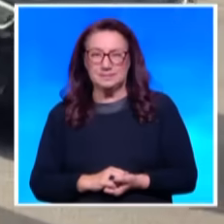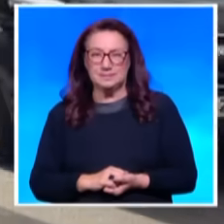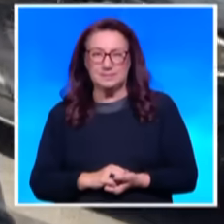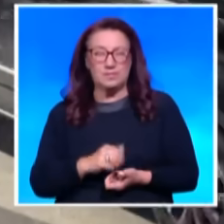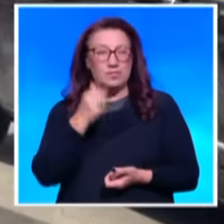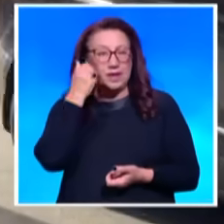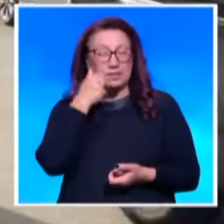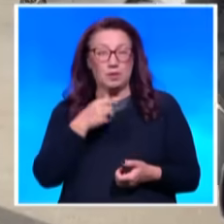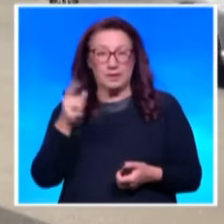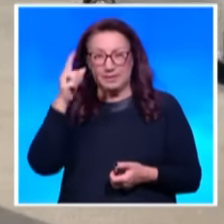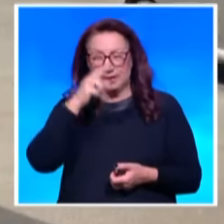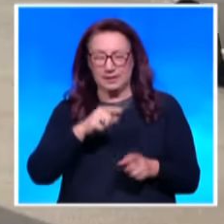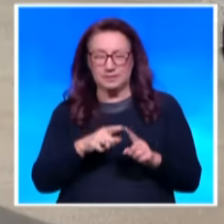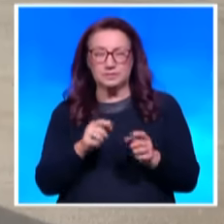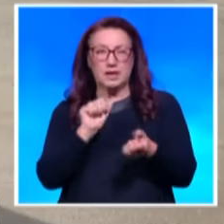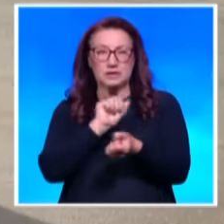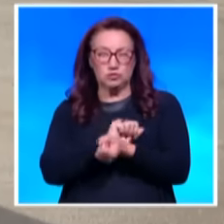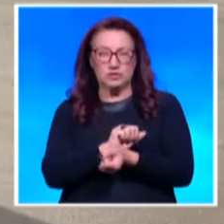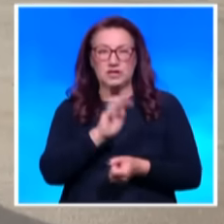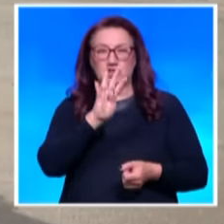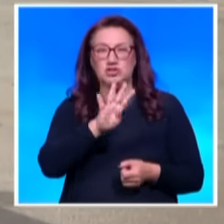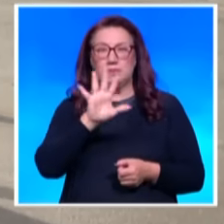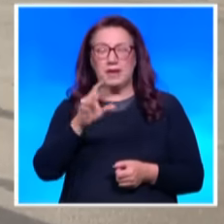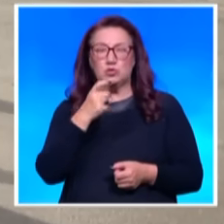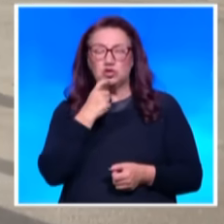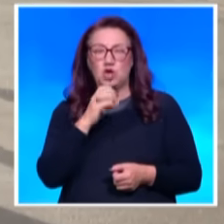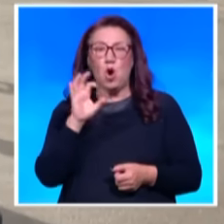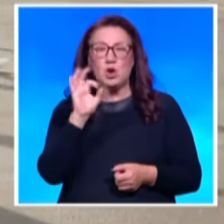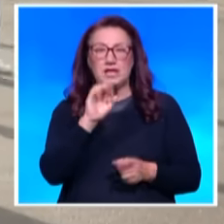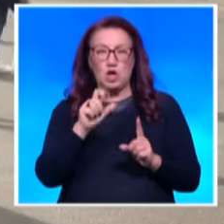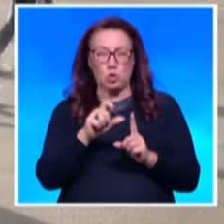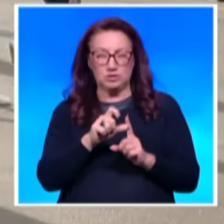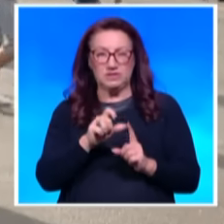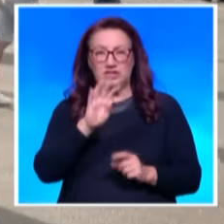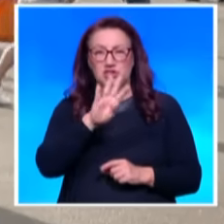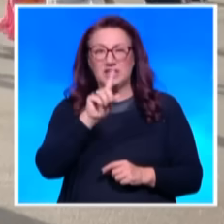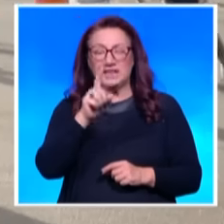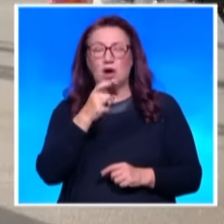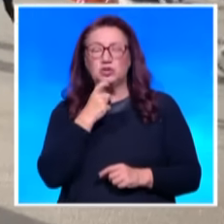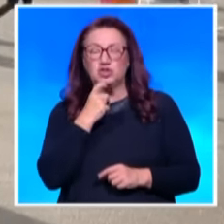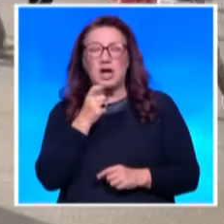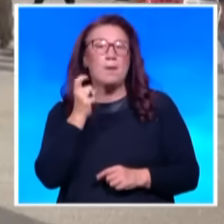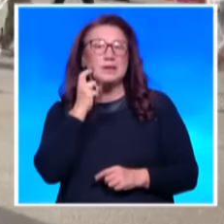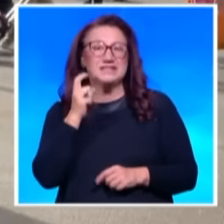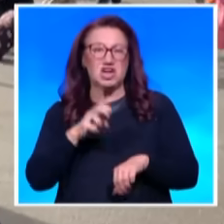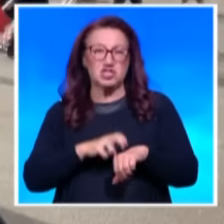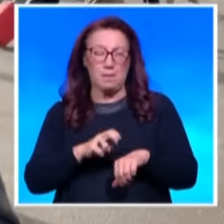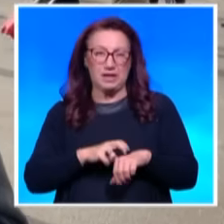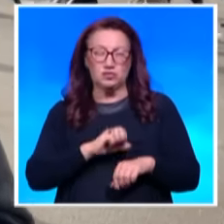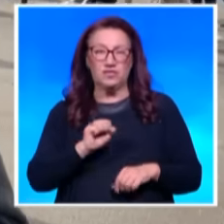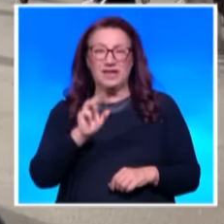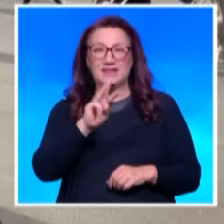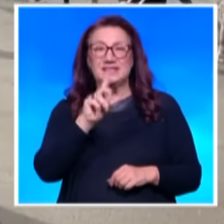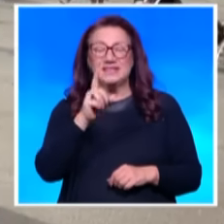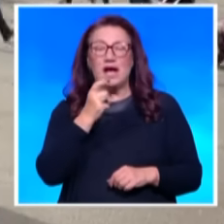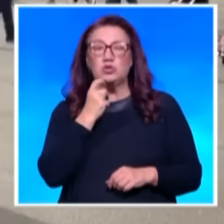Добър ден! Арестуваните са 45-годишния Орлин Русев, 41-годишния Бисер Джамбазов и 31-годишната